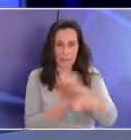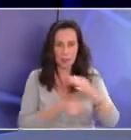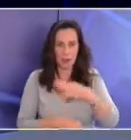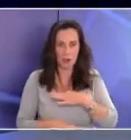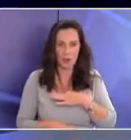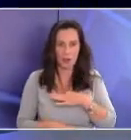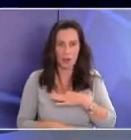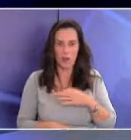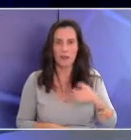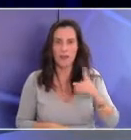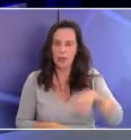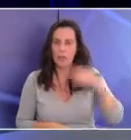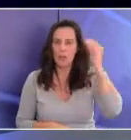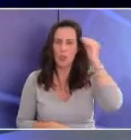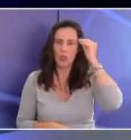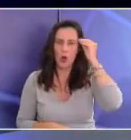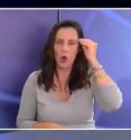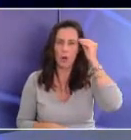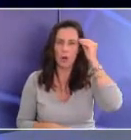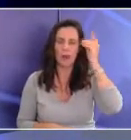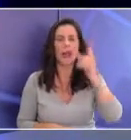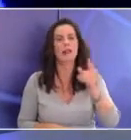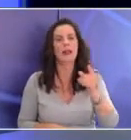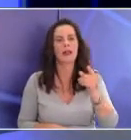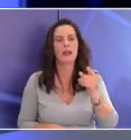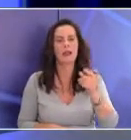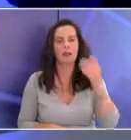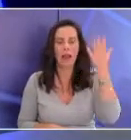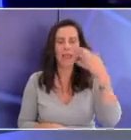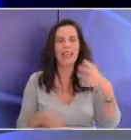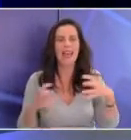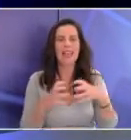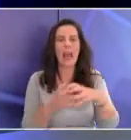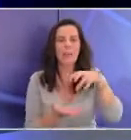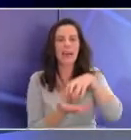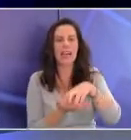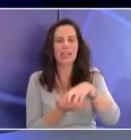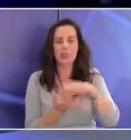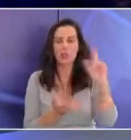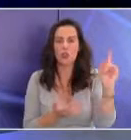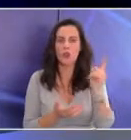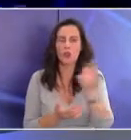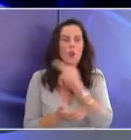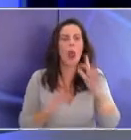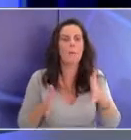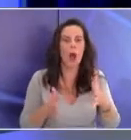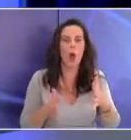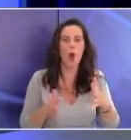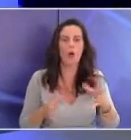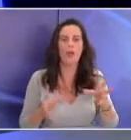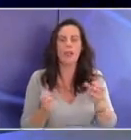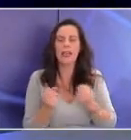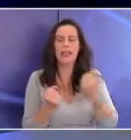אתם מספיק ותיקים, אתם זוכרים את המדור המרכזי. היחידה המרכזית. שכולם פחדו ממנו. יפה, הצפונית. חבר'ה עם